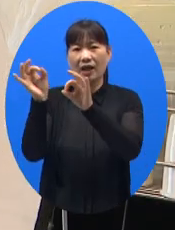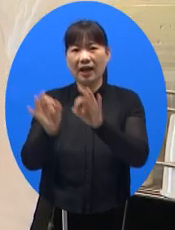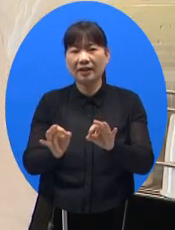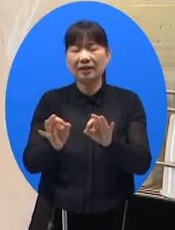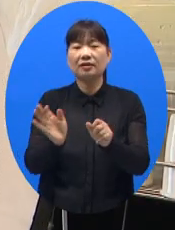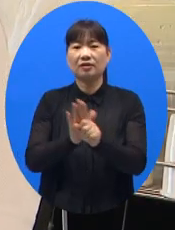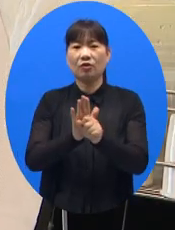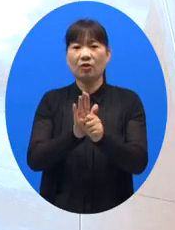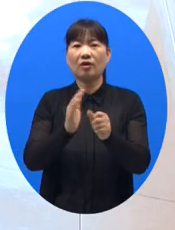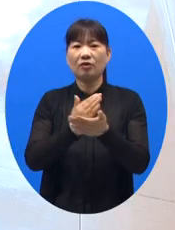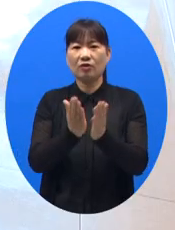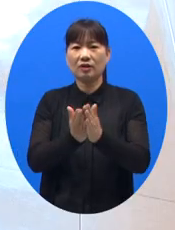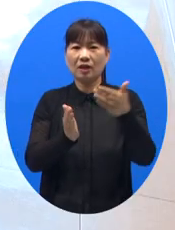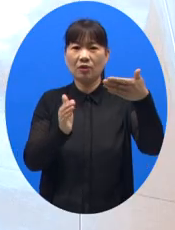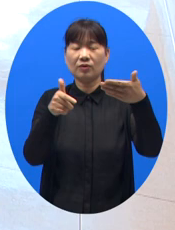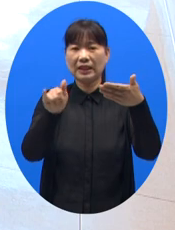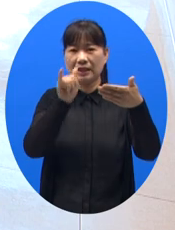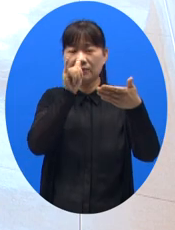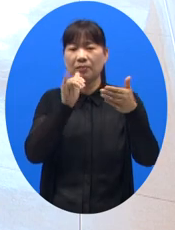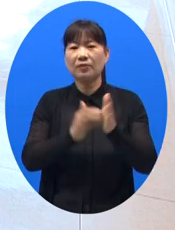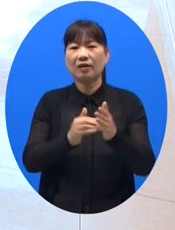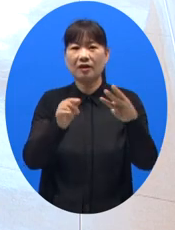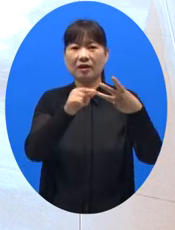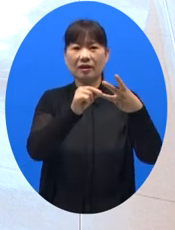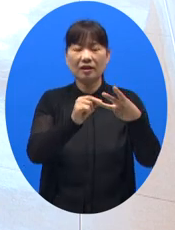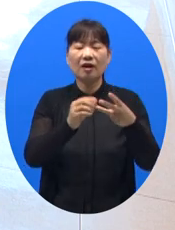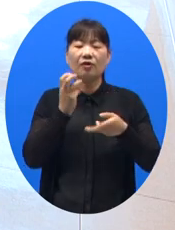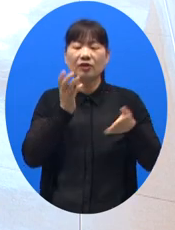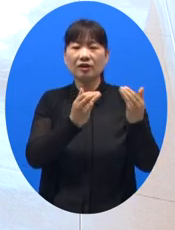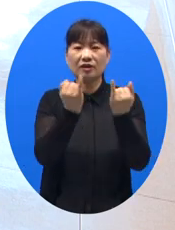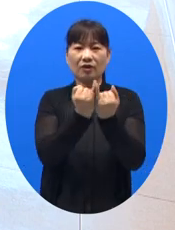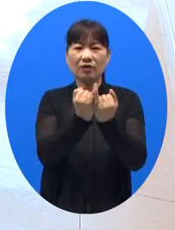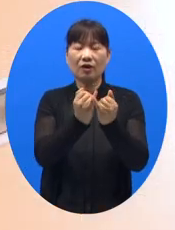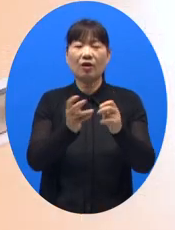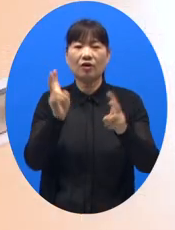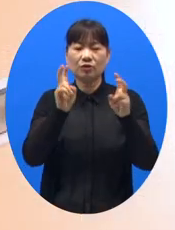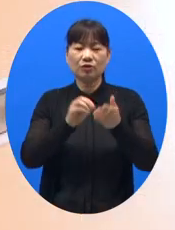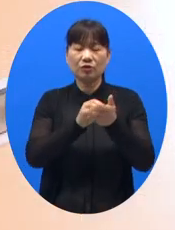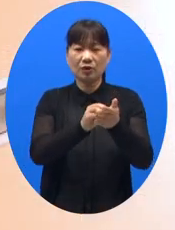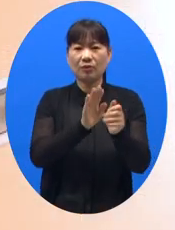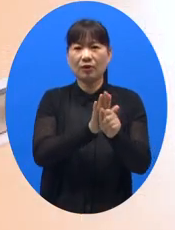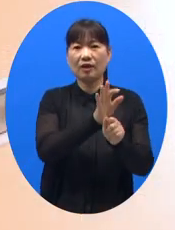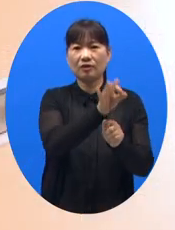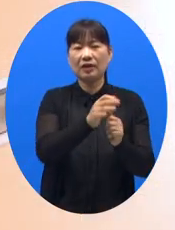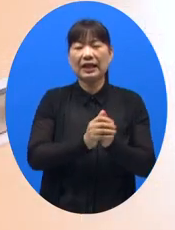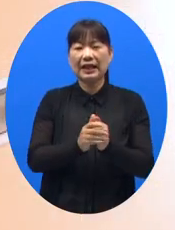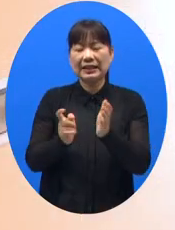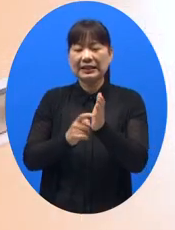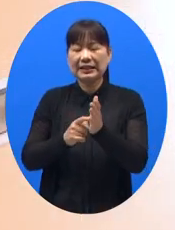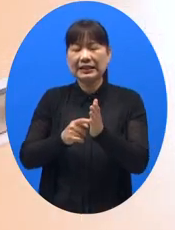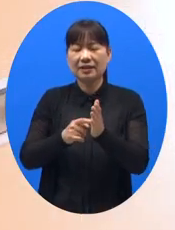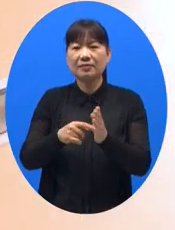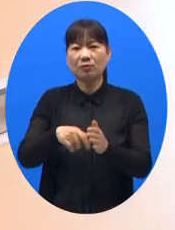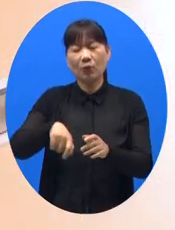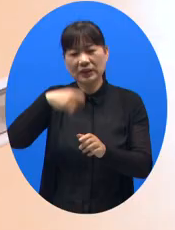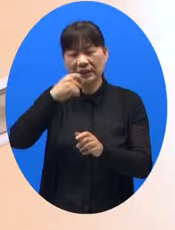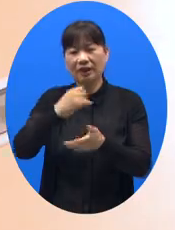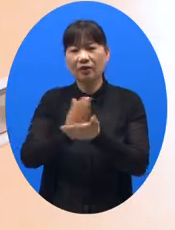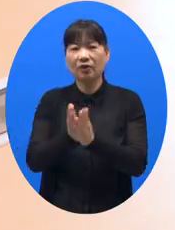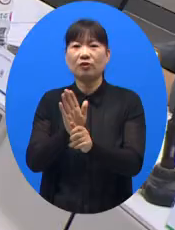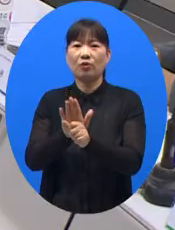포함됐습니다 3단계는 경기 여성 취업지원 금 상향 긴급 끼니 돌봄 제도 도입 등 7개 과제가